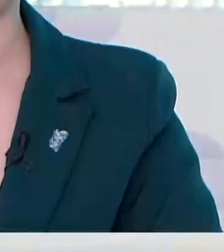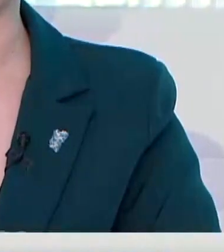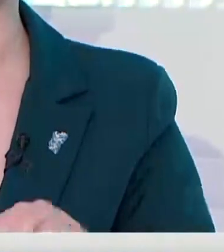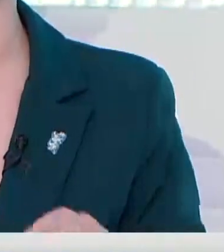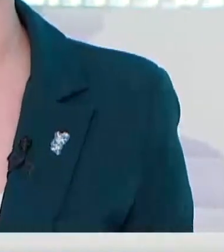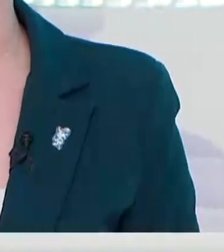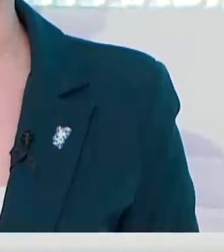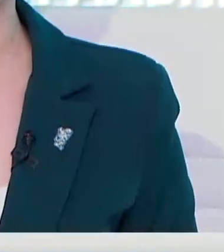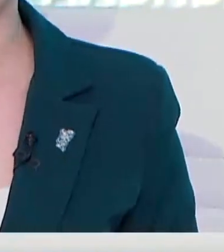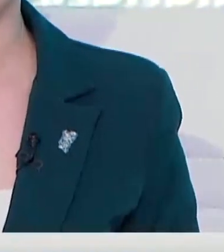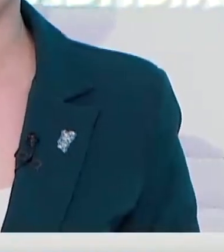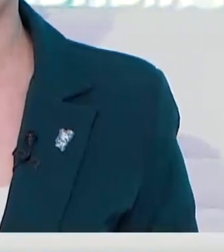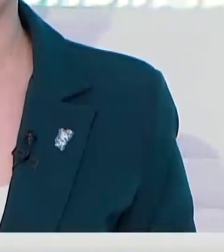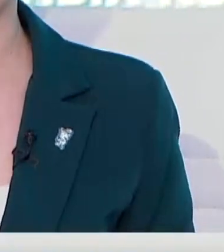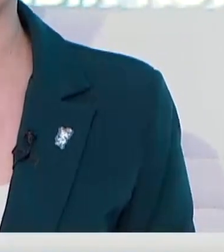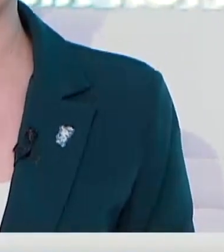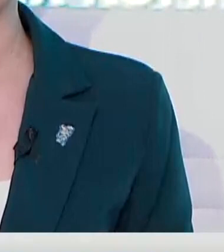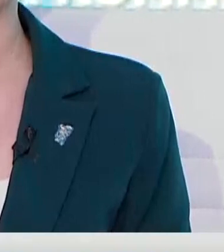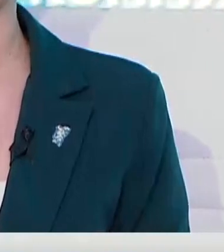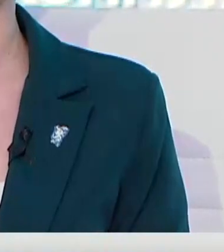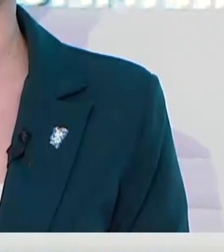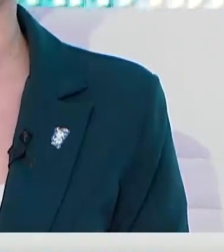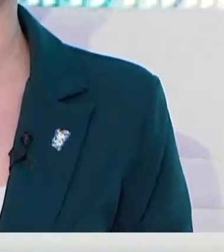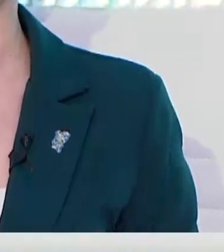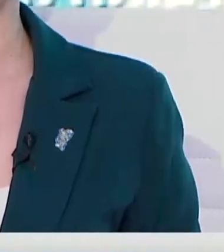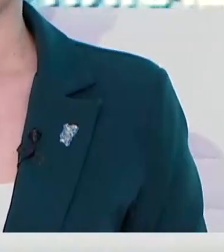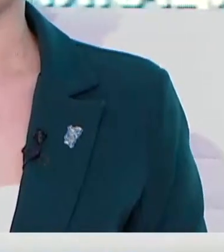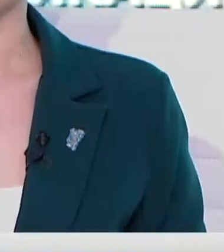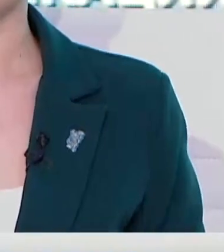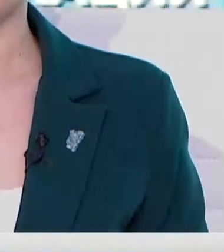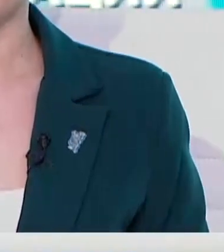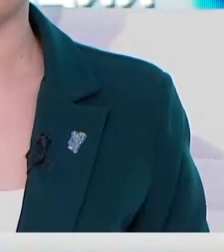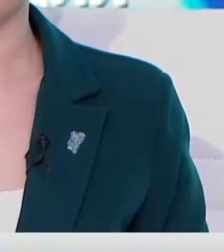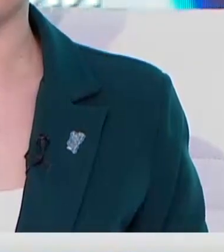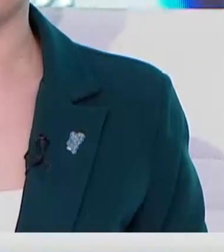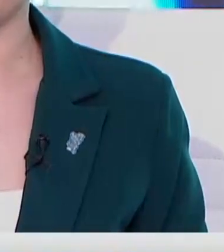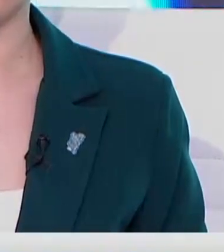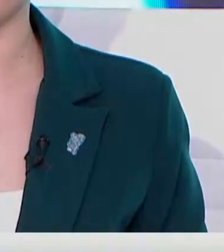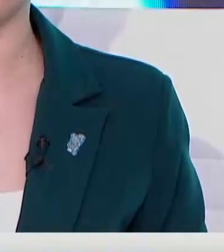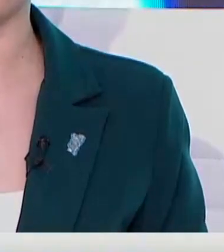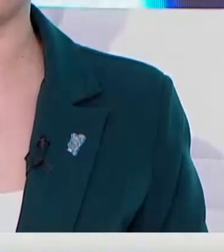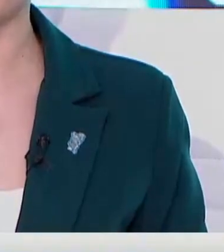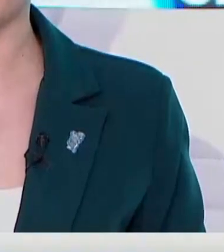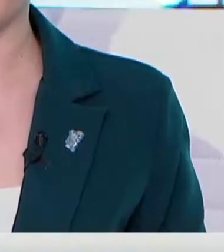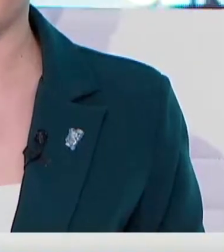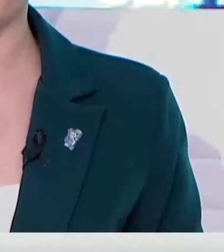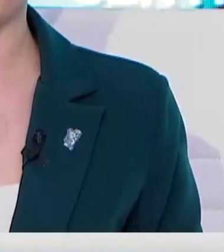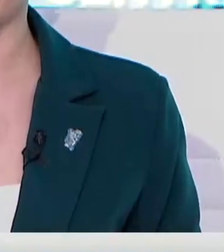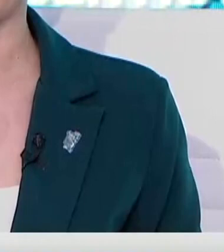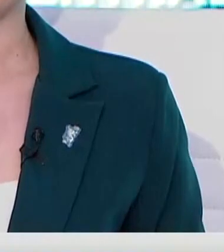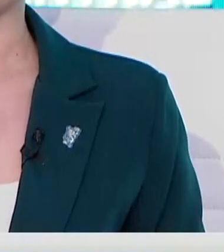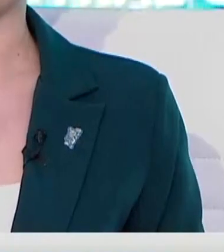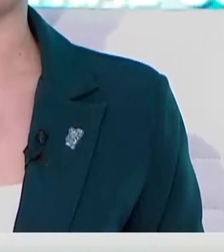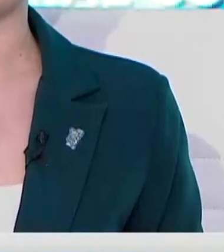участием Министерства юстиции Республики Казахстан в 19:00 в прямом эфире на телеканале Хабар 24. Министр